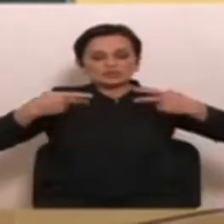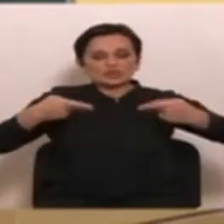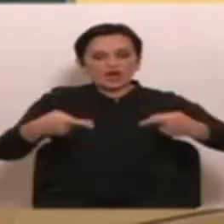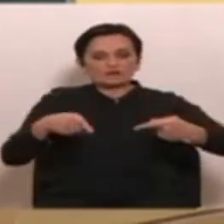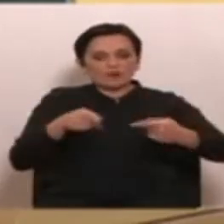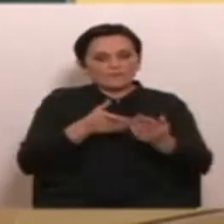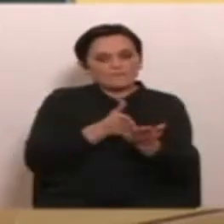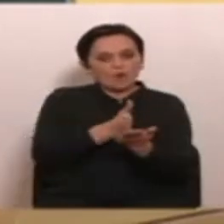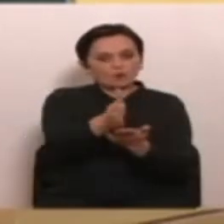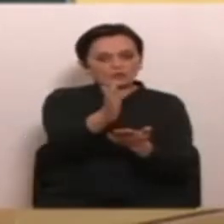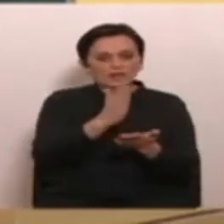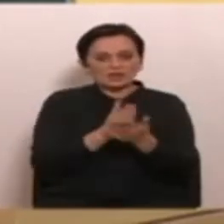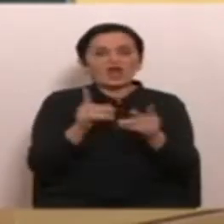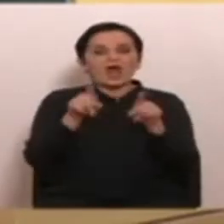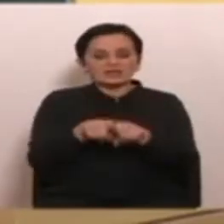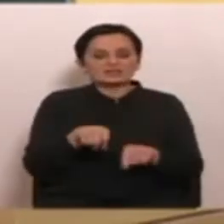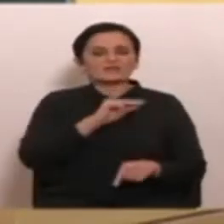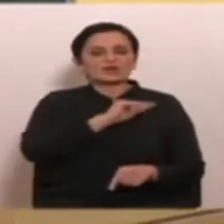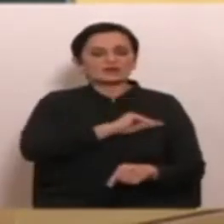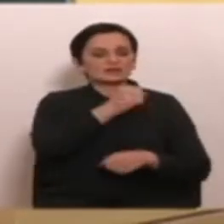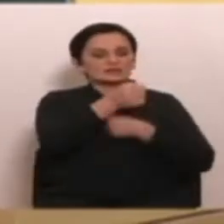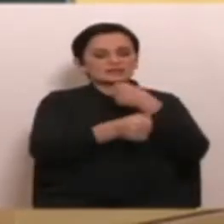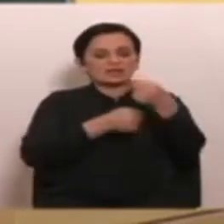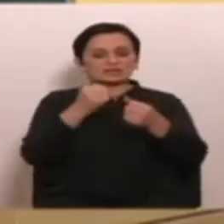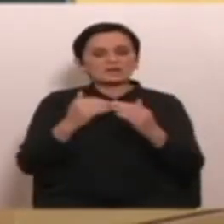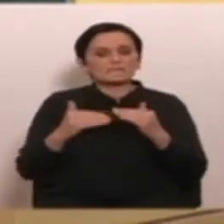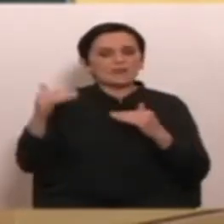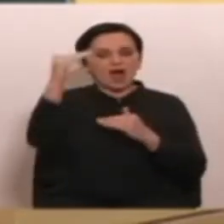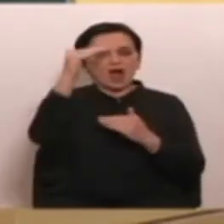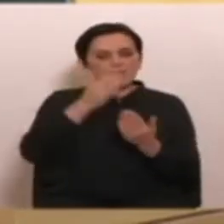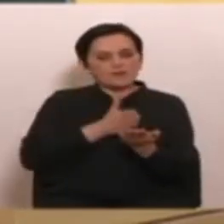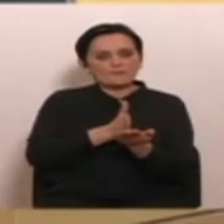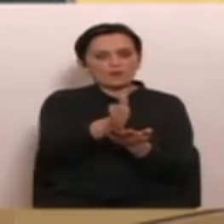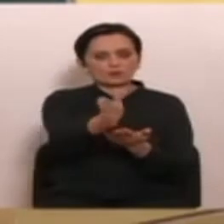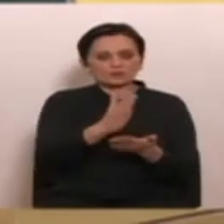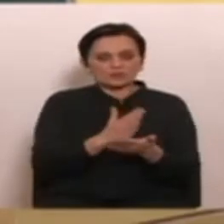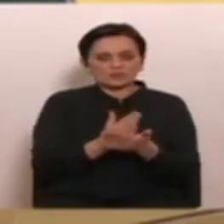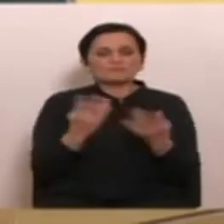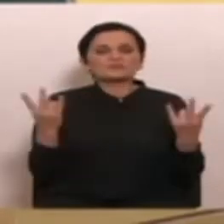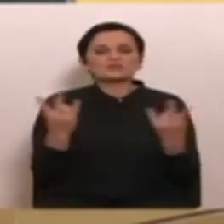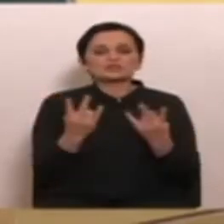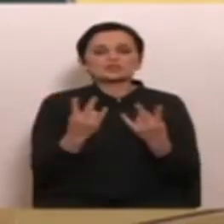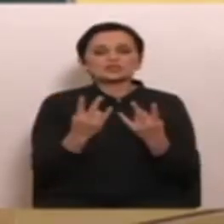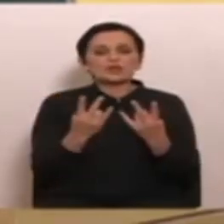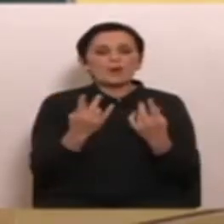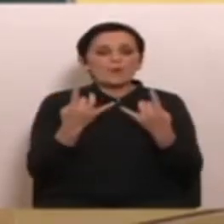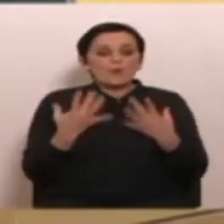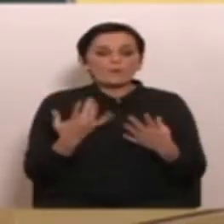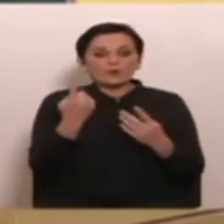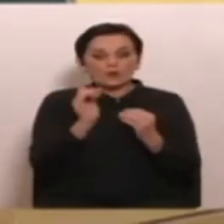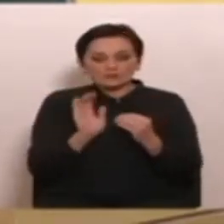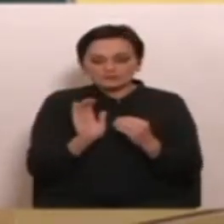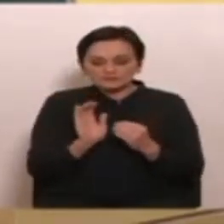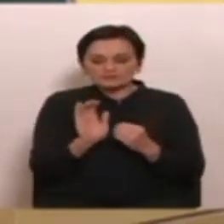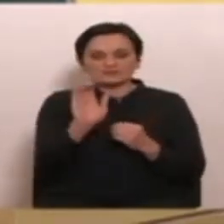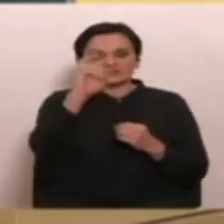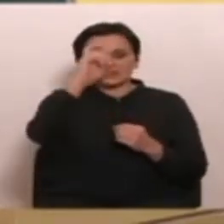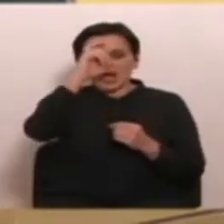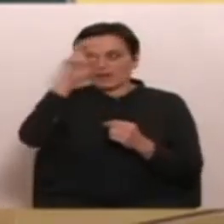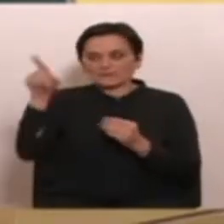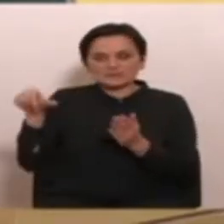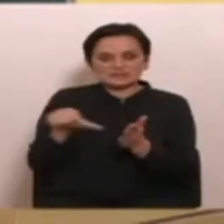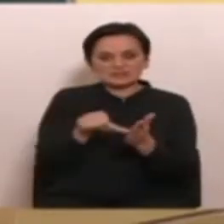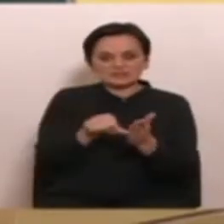აქვს და ასევე დასაქმების მაღალი პოტენციალი გააჩნია და სჭირდებათ უბრალოდ ბიძგის მიცემა სახელმწიფოსგან.